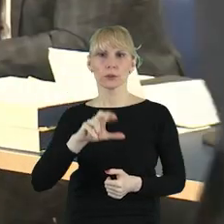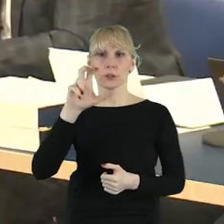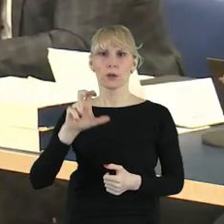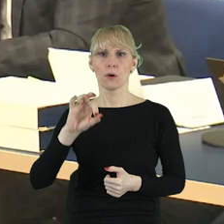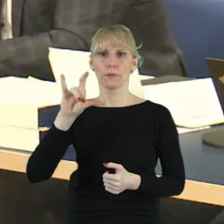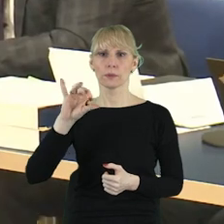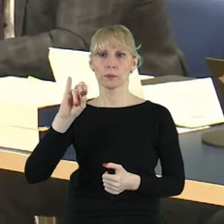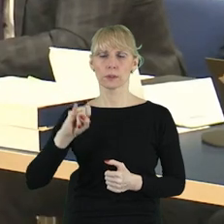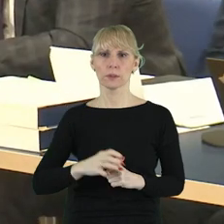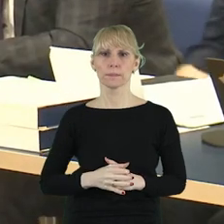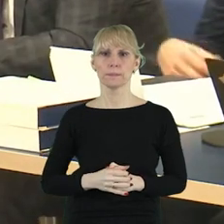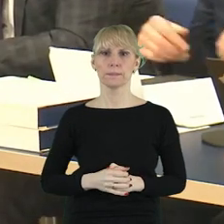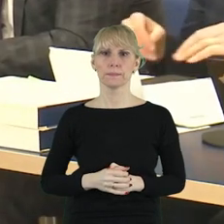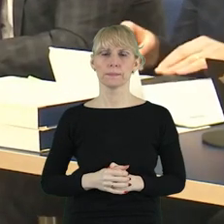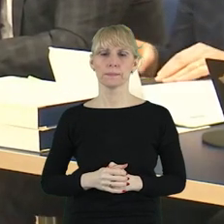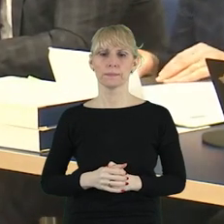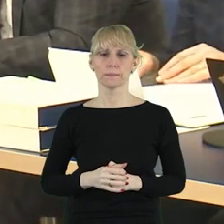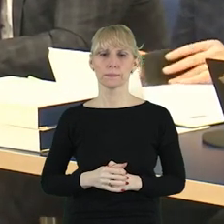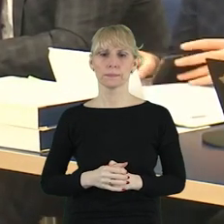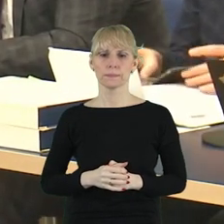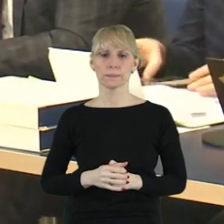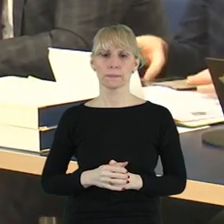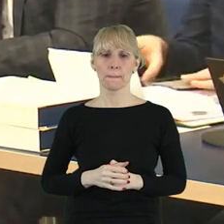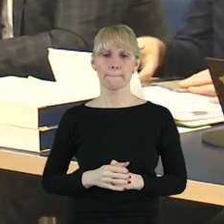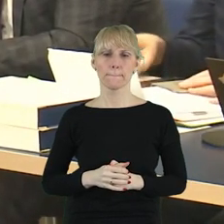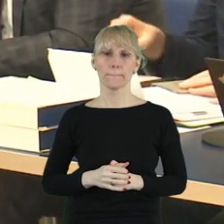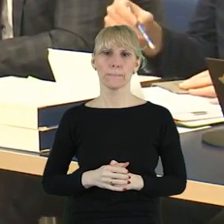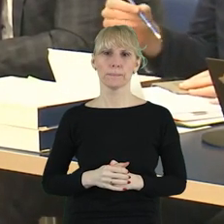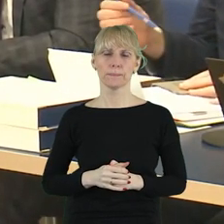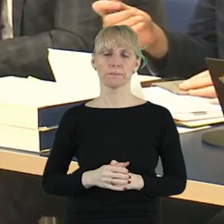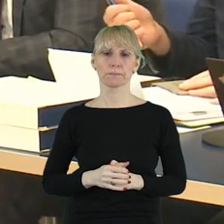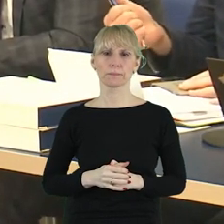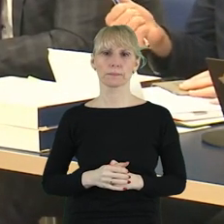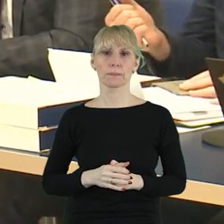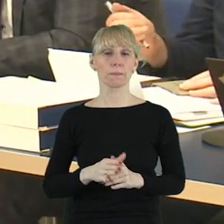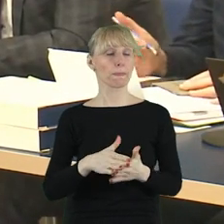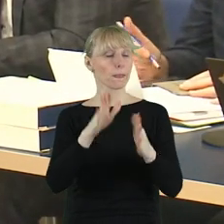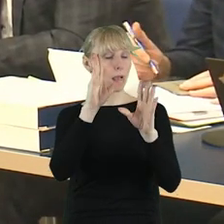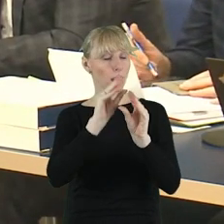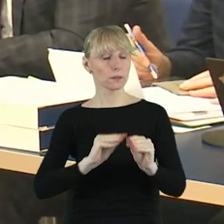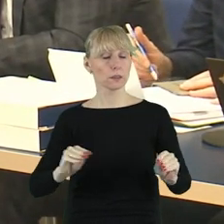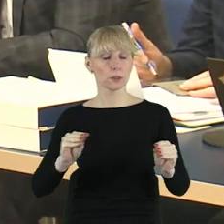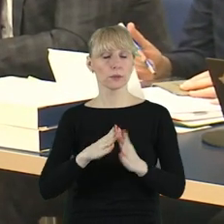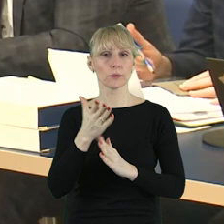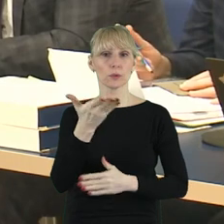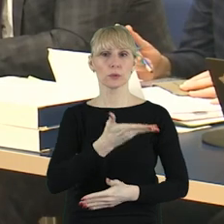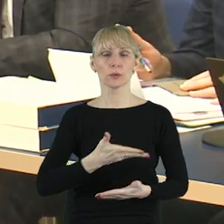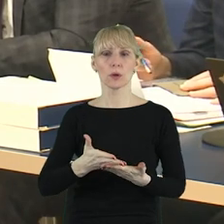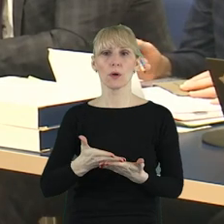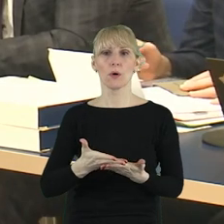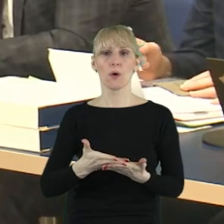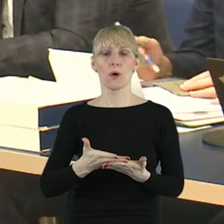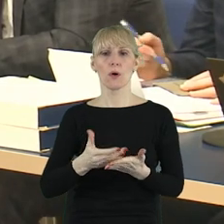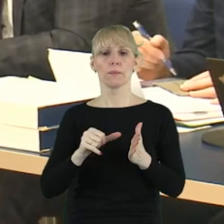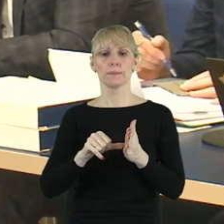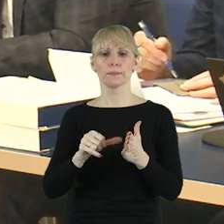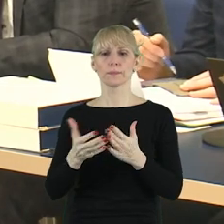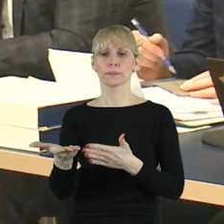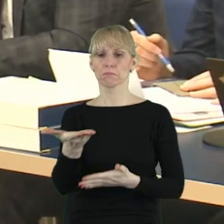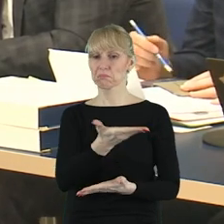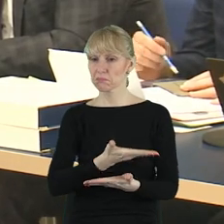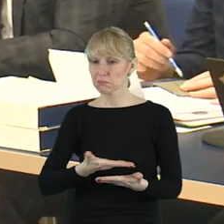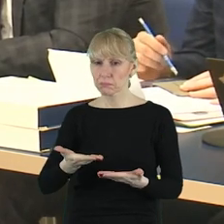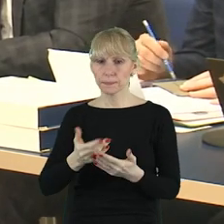Szanowna pani przewodnicząca, panie marszałku, szanowne koleżanki radni, koledzy radni, szanowni mili